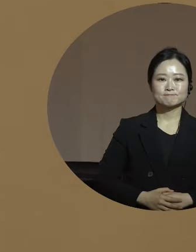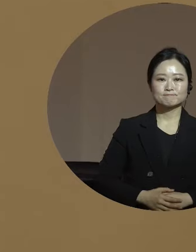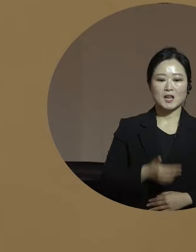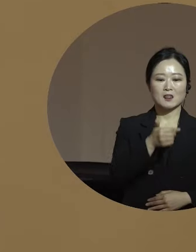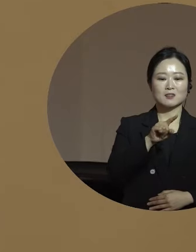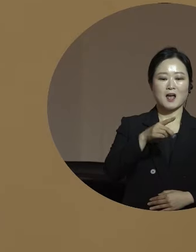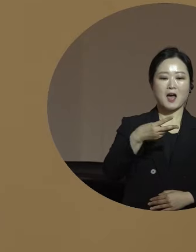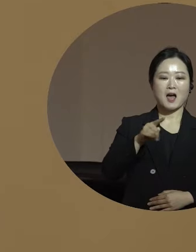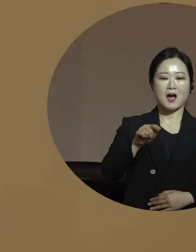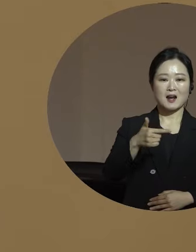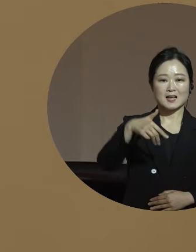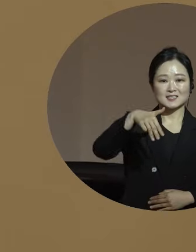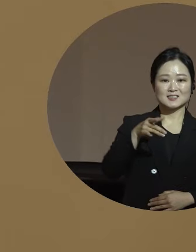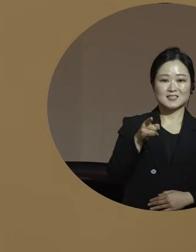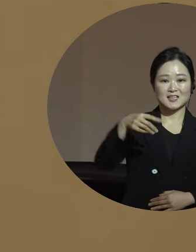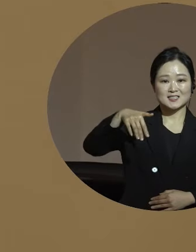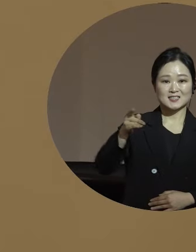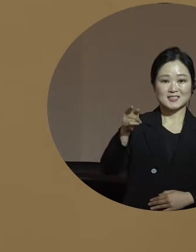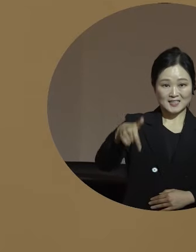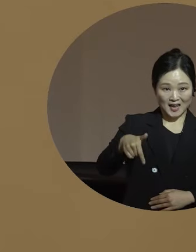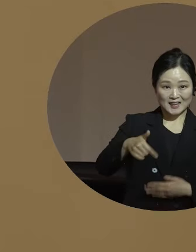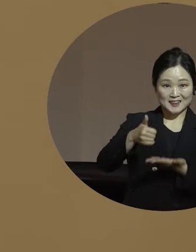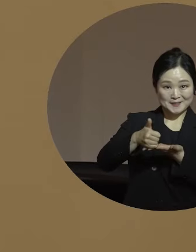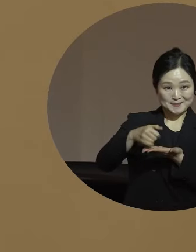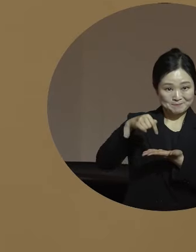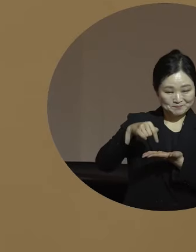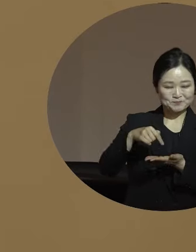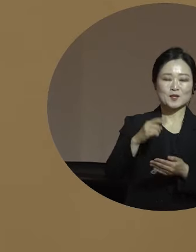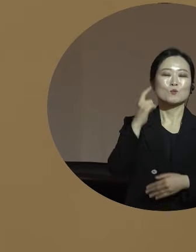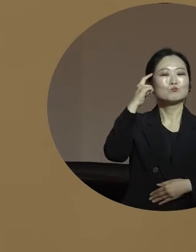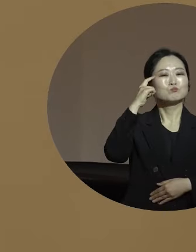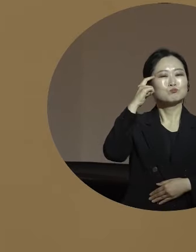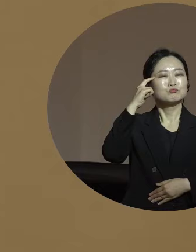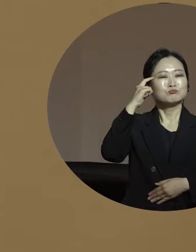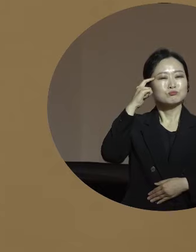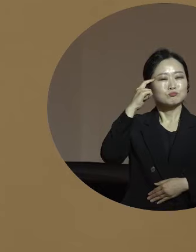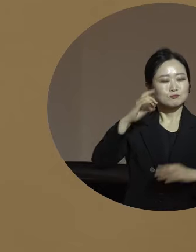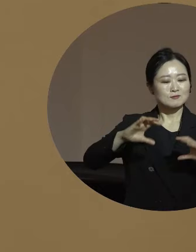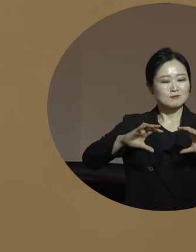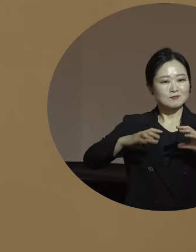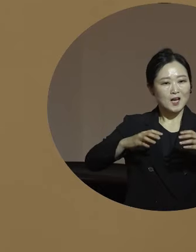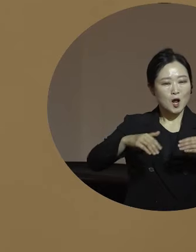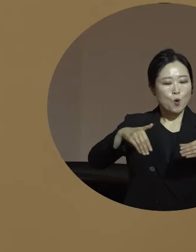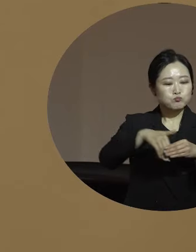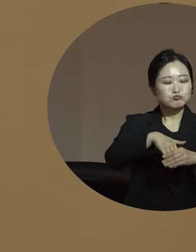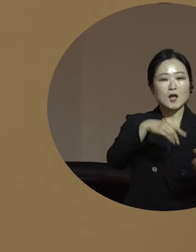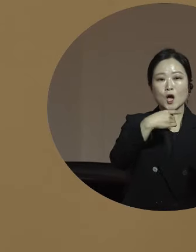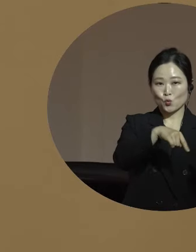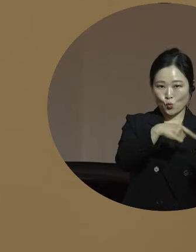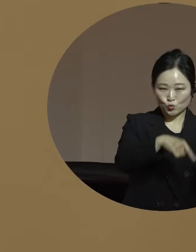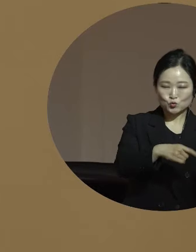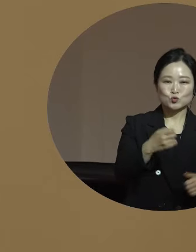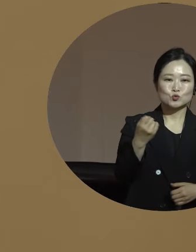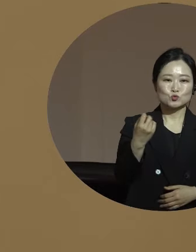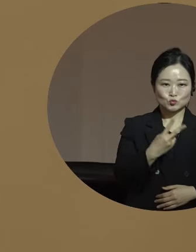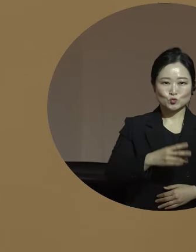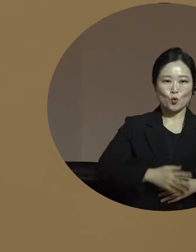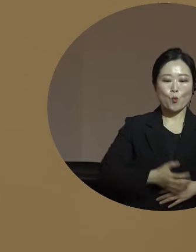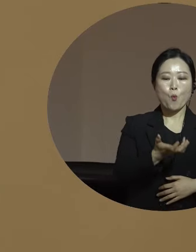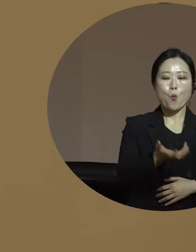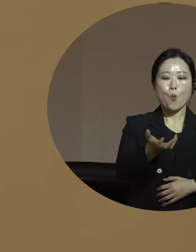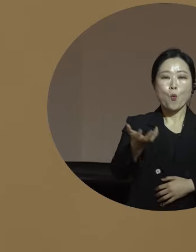나란채책 다리바자라님께서 몽골의 문화부흥 2023과 같은 그리고 유목민 문화축제 이런